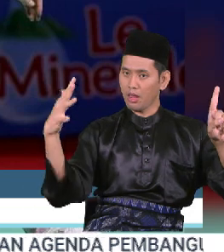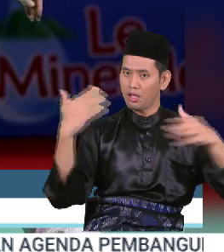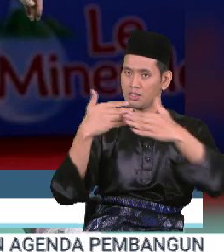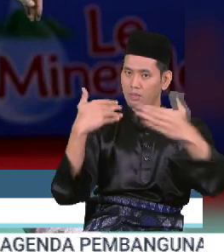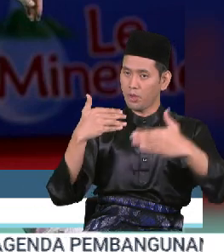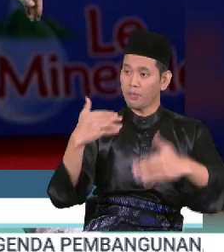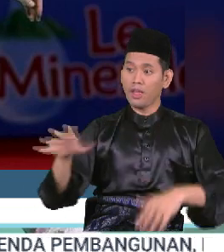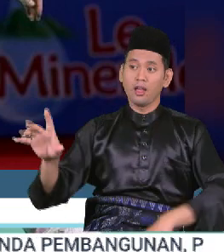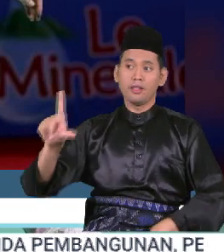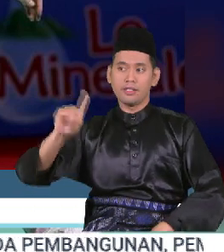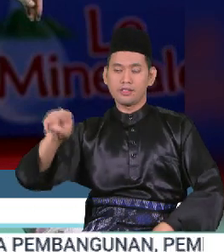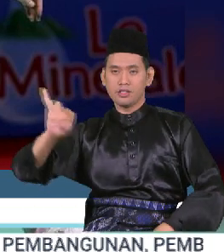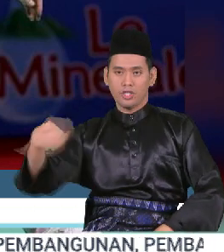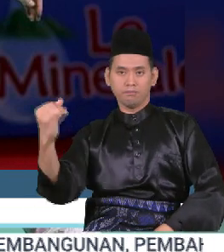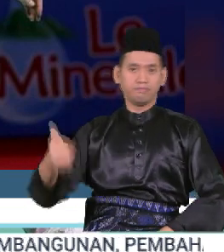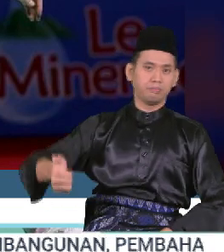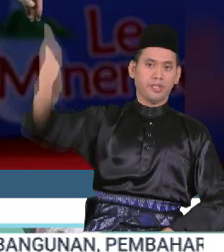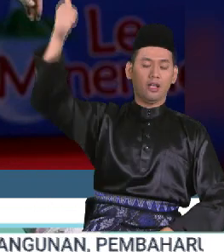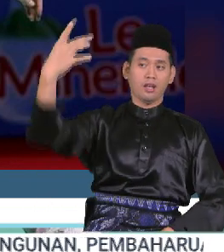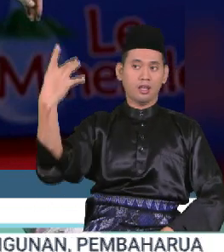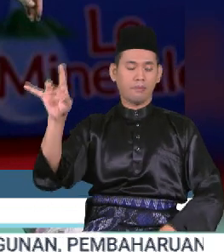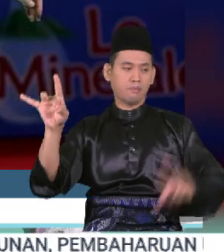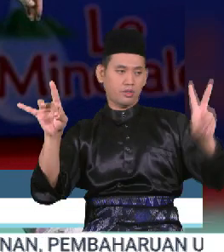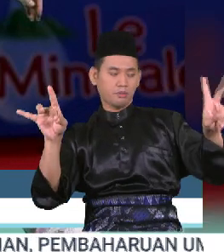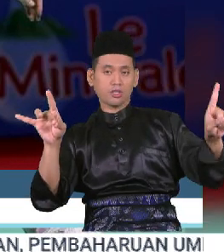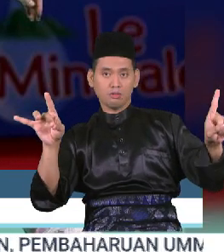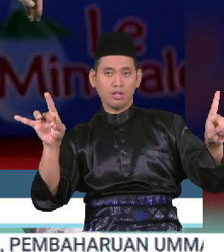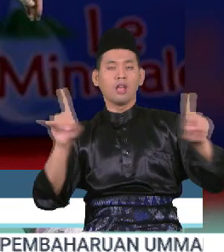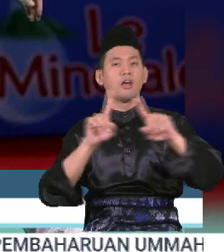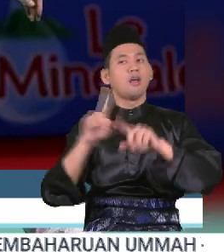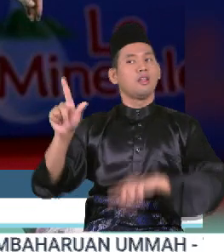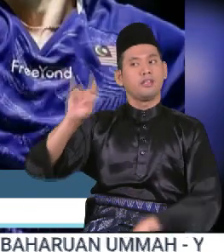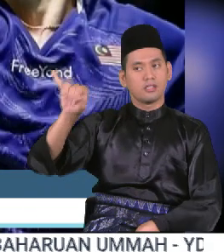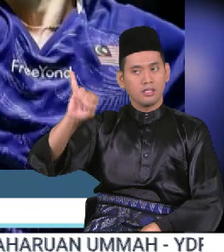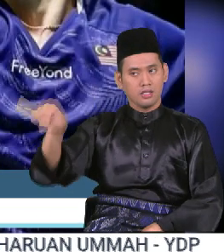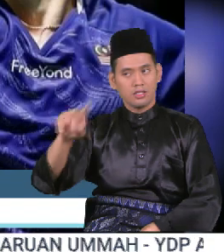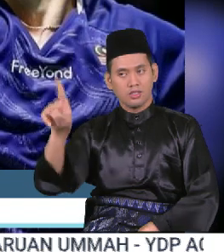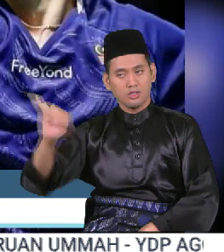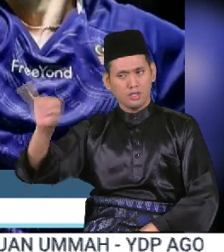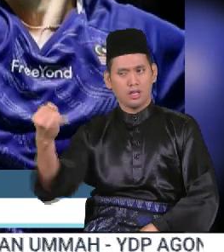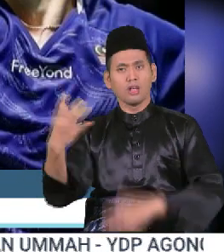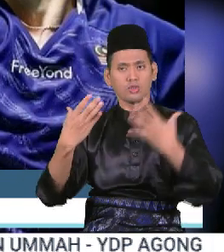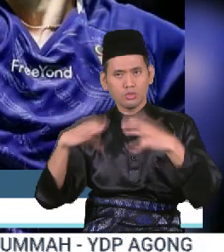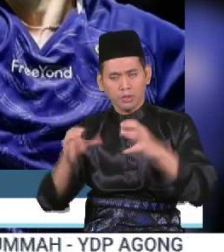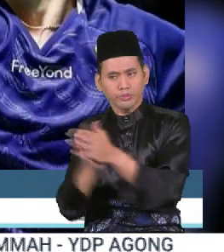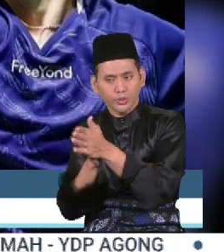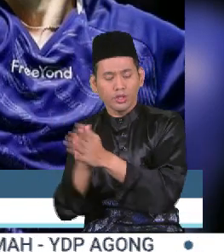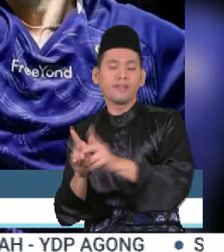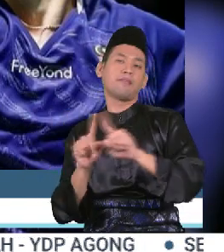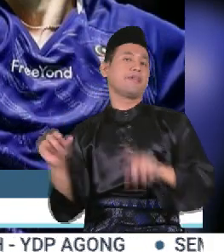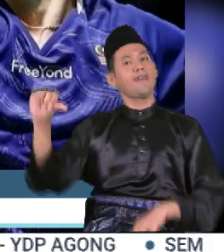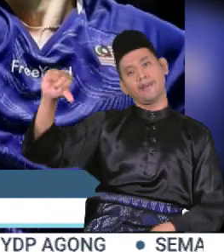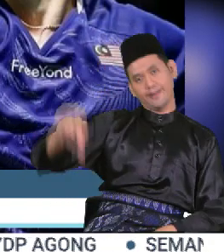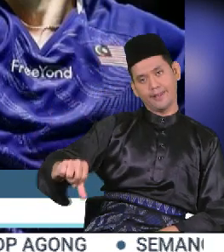Zija menang di set kedua 18-21. Zija cuba mengekalkan momentum di set ketiga namun gagal apabila